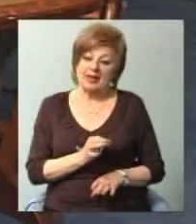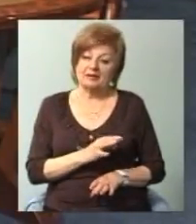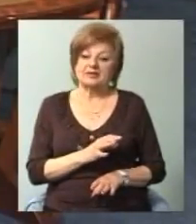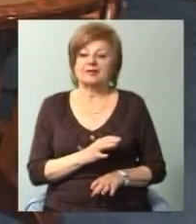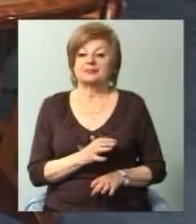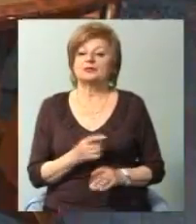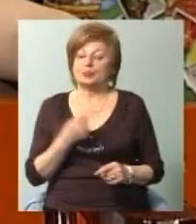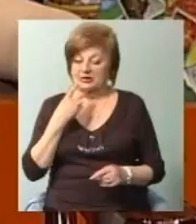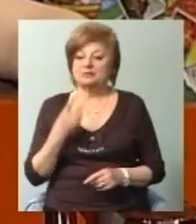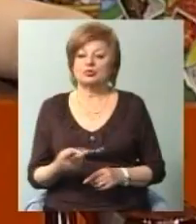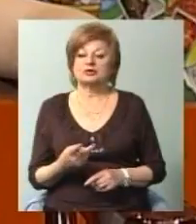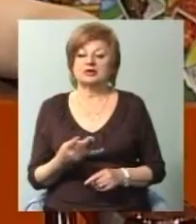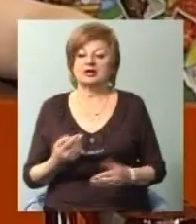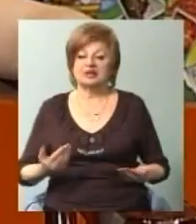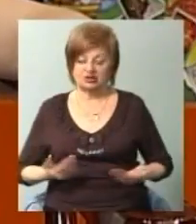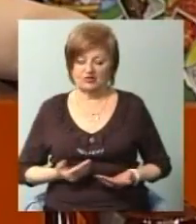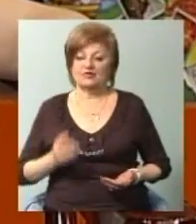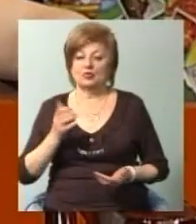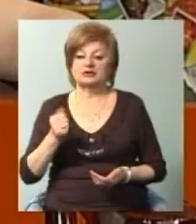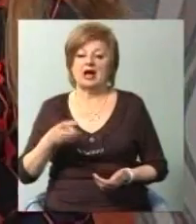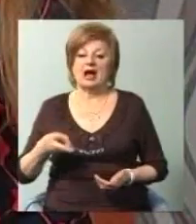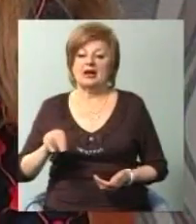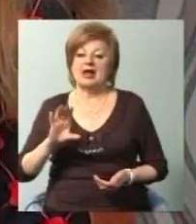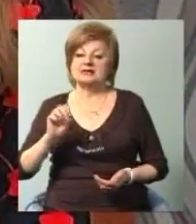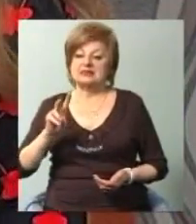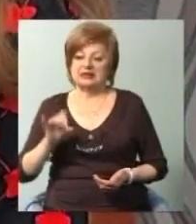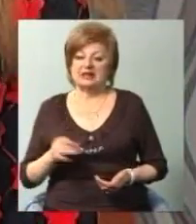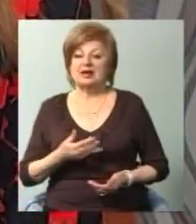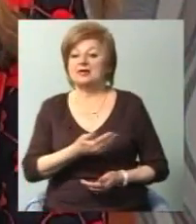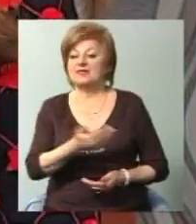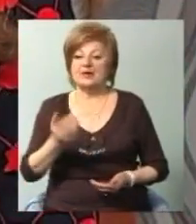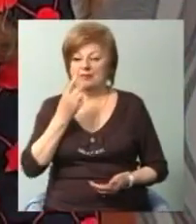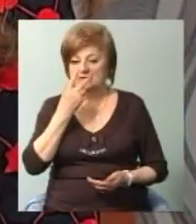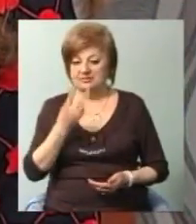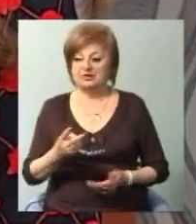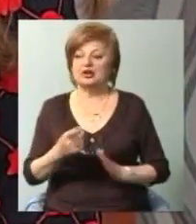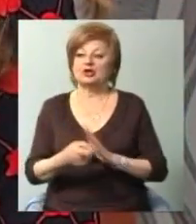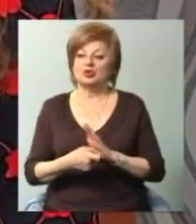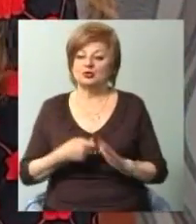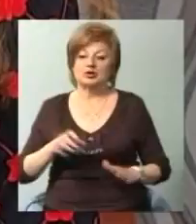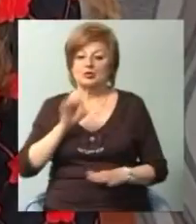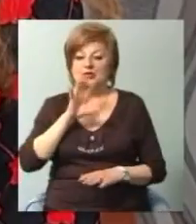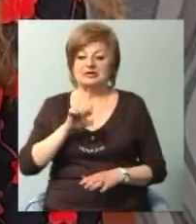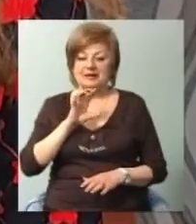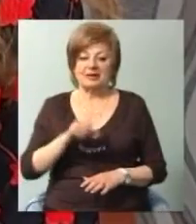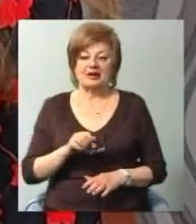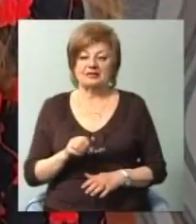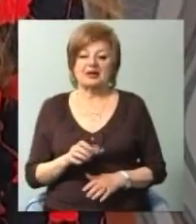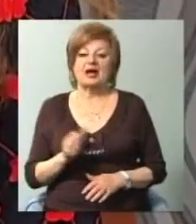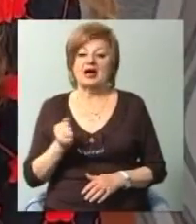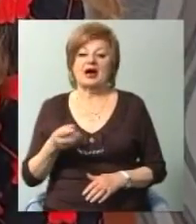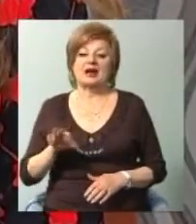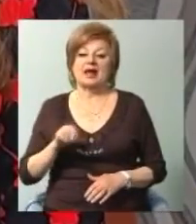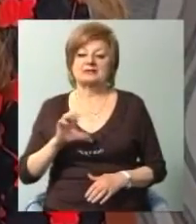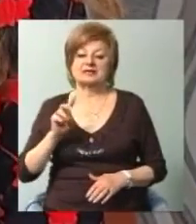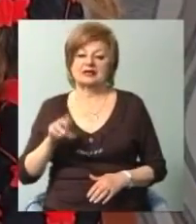інша порода. І живе він на Аляскі. Тож пропоную і тобі, і вам, глядачі, дізнатися про таку собачку, яка називається